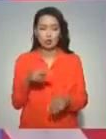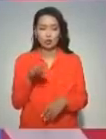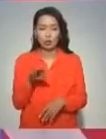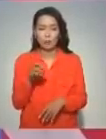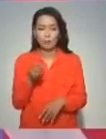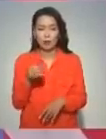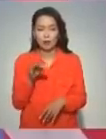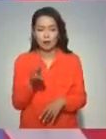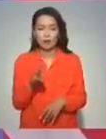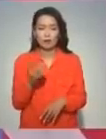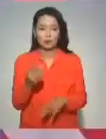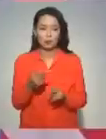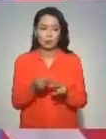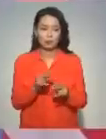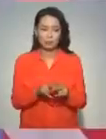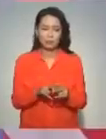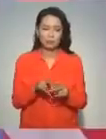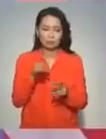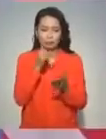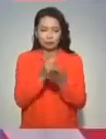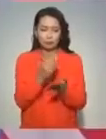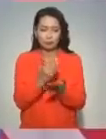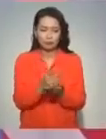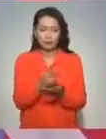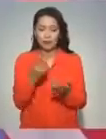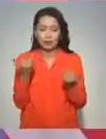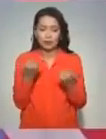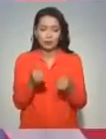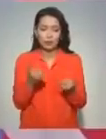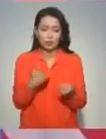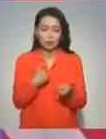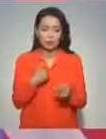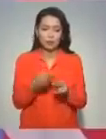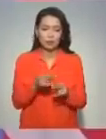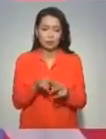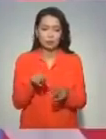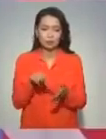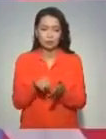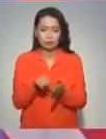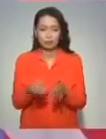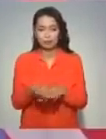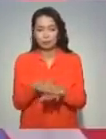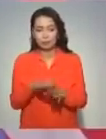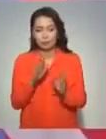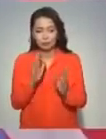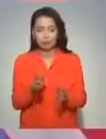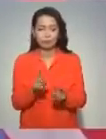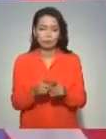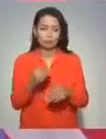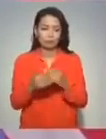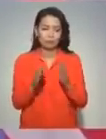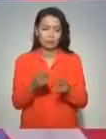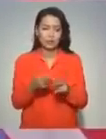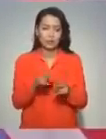Этот сумасшедший спецпрокурор по имени Джек Смит. Невероятно, но сейчас мы несостоятельная нация. Мы как нация в упадке. А теперь